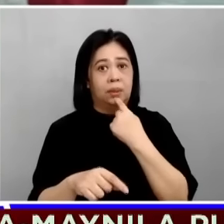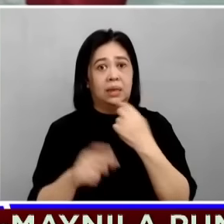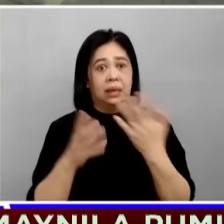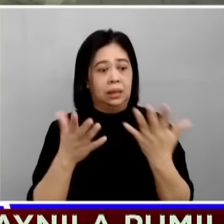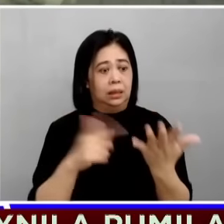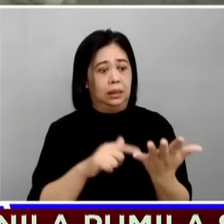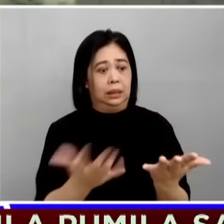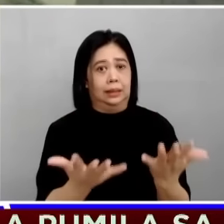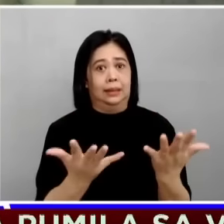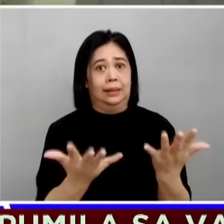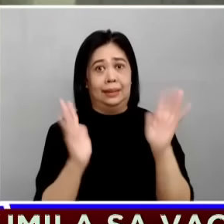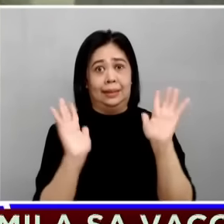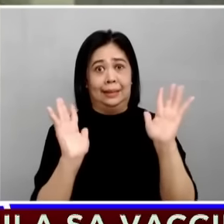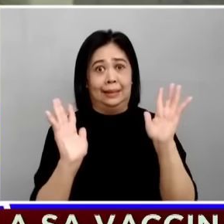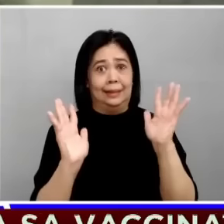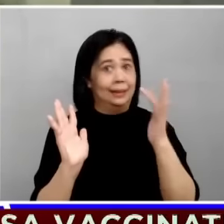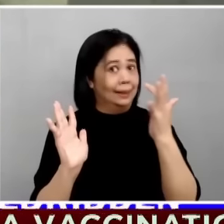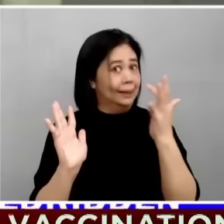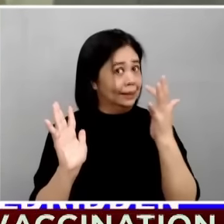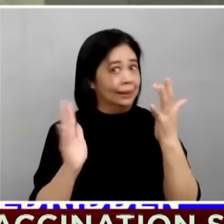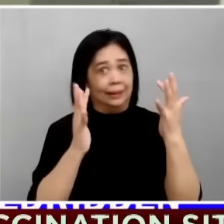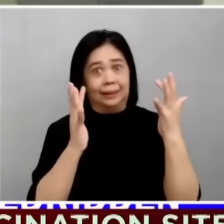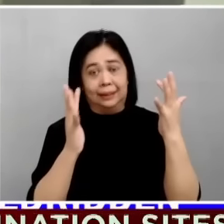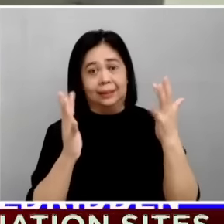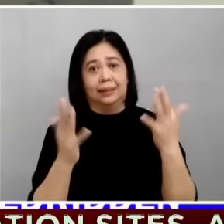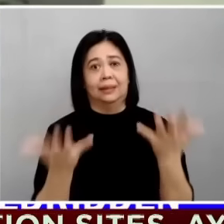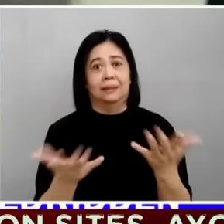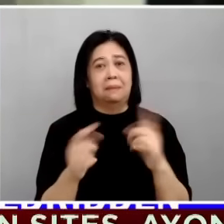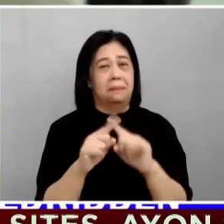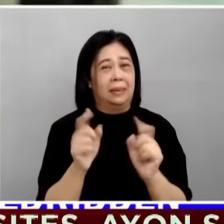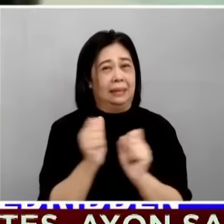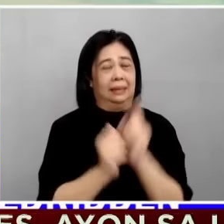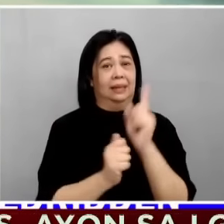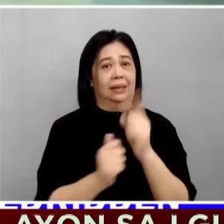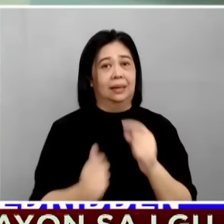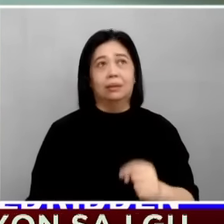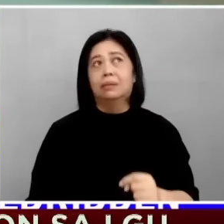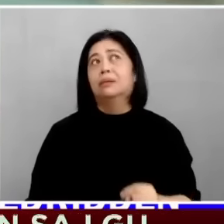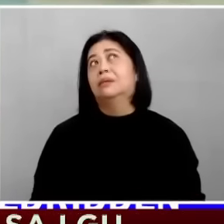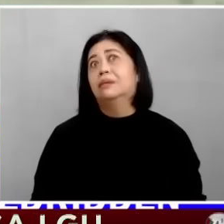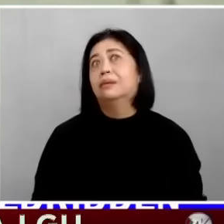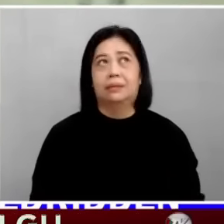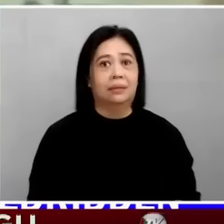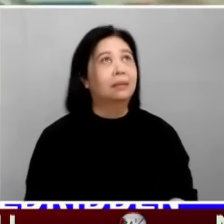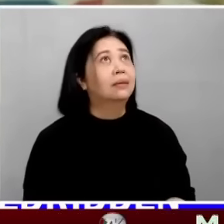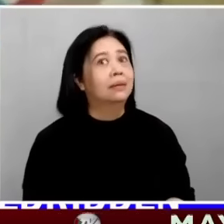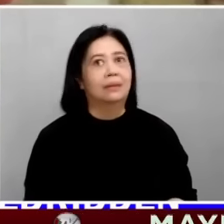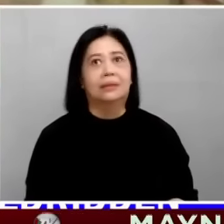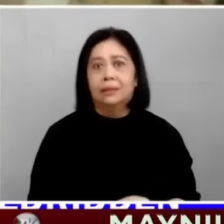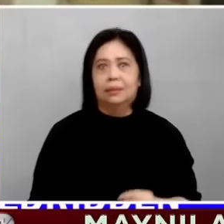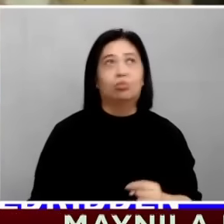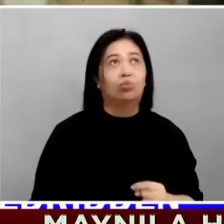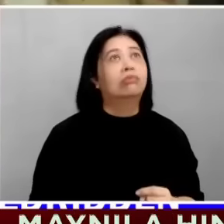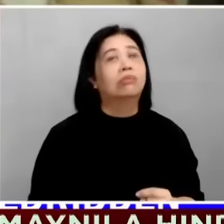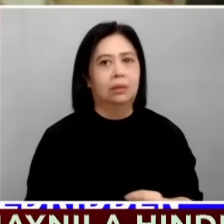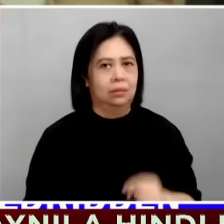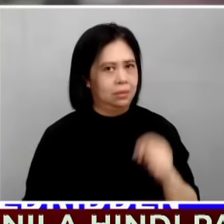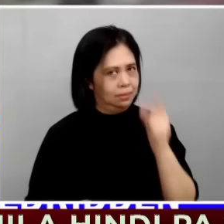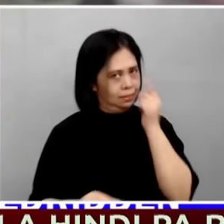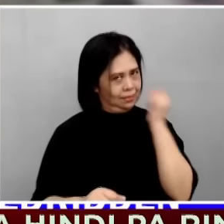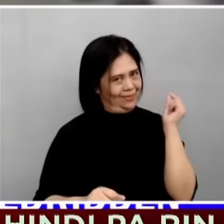hindi dadaan sa kamay. Okay. Pwede na lang siguro kung ikikis-kis mo yung mukha mo dun sa plastic o dun sa upuan, di